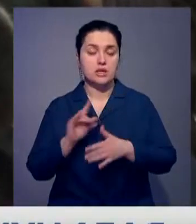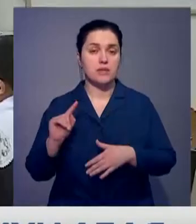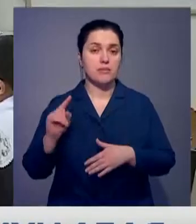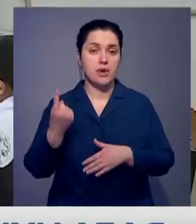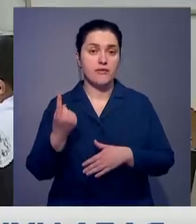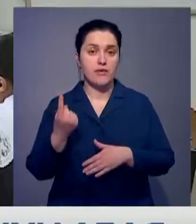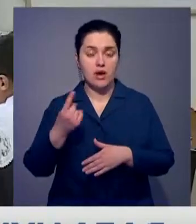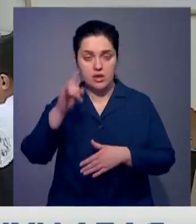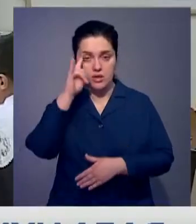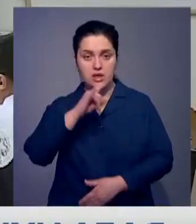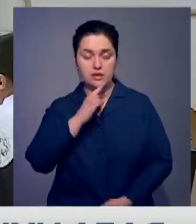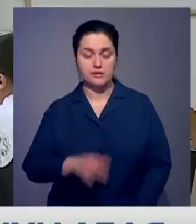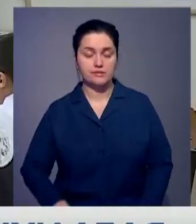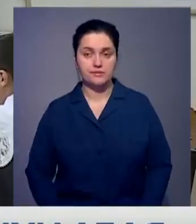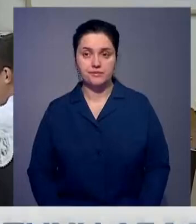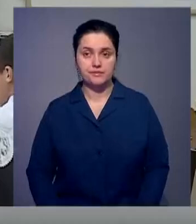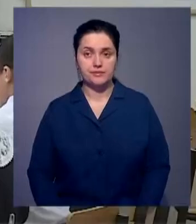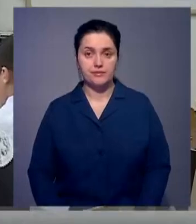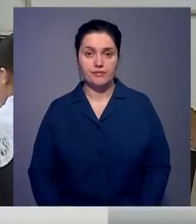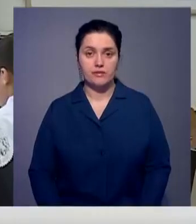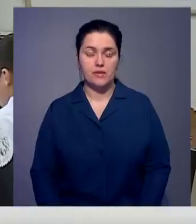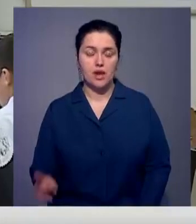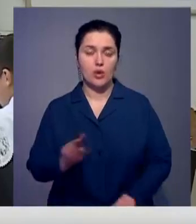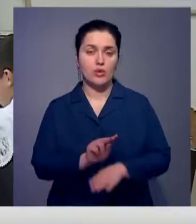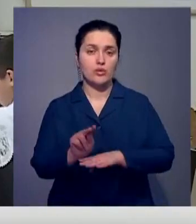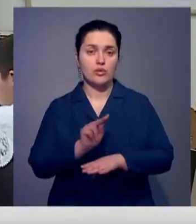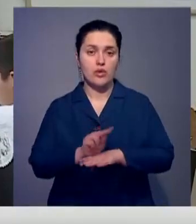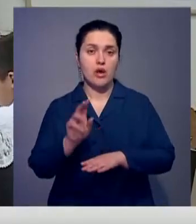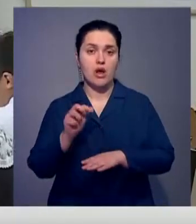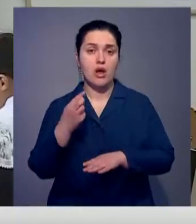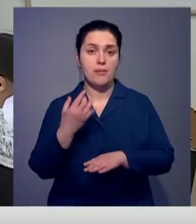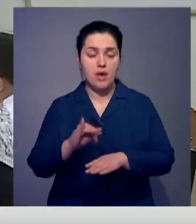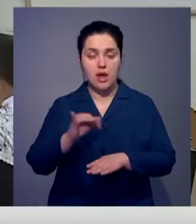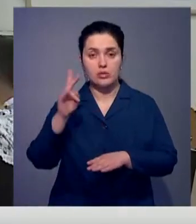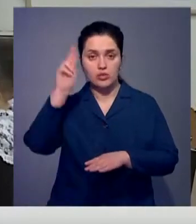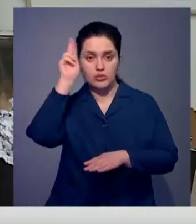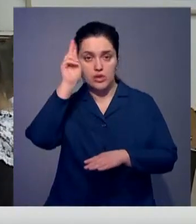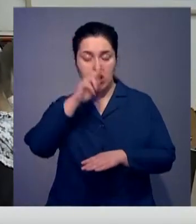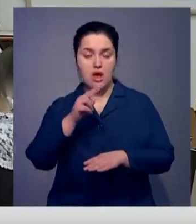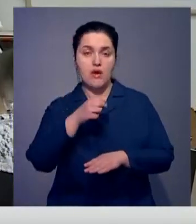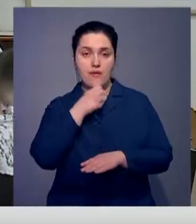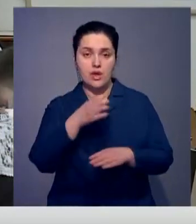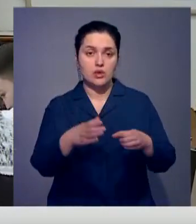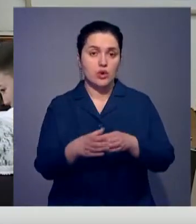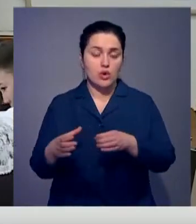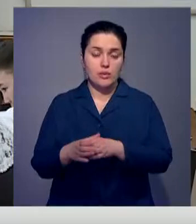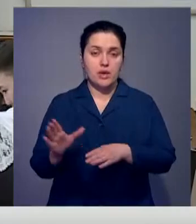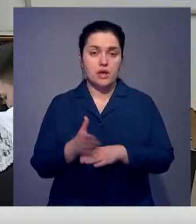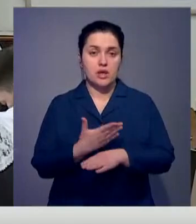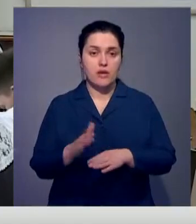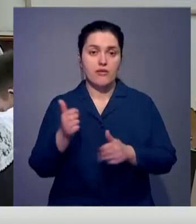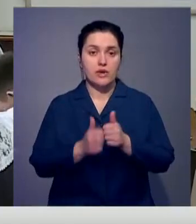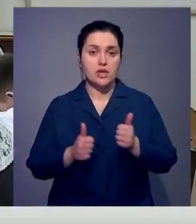avoid a нa курсы курсы познания абая проводим по возрастным группам в каждом классе по два часа со там ребята глубоко